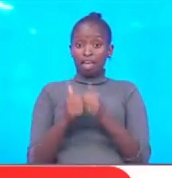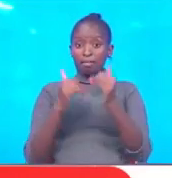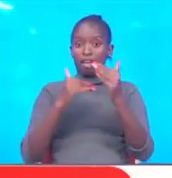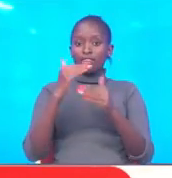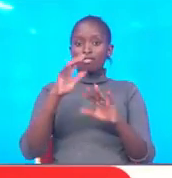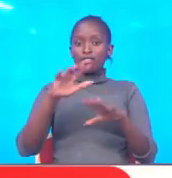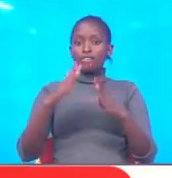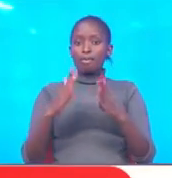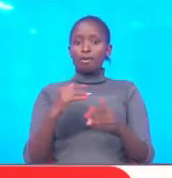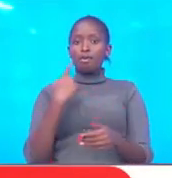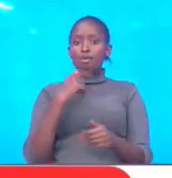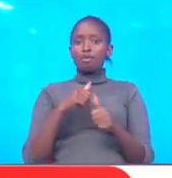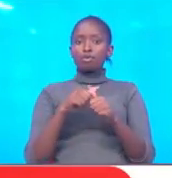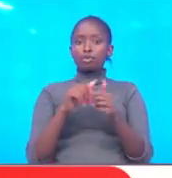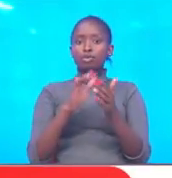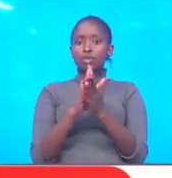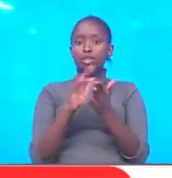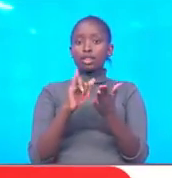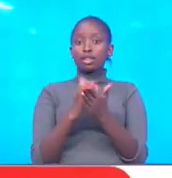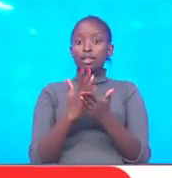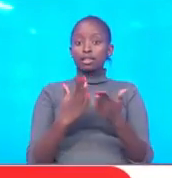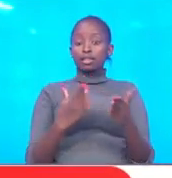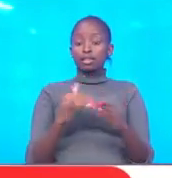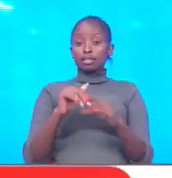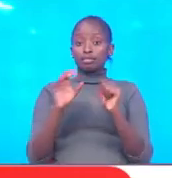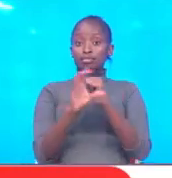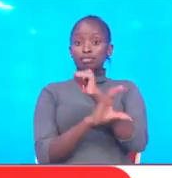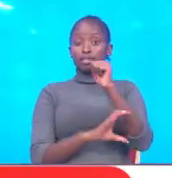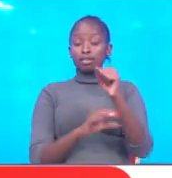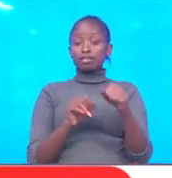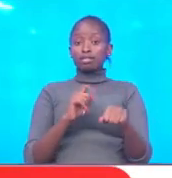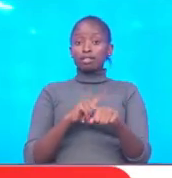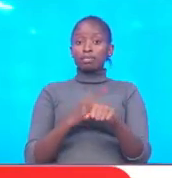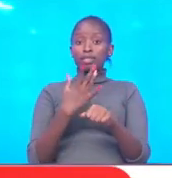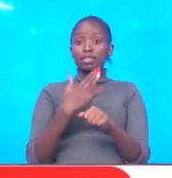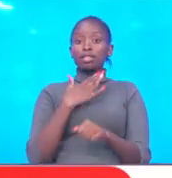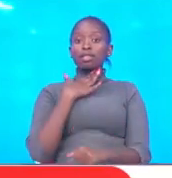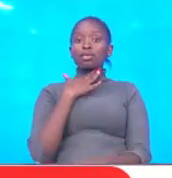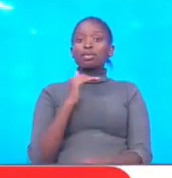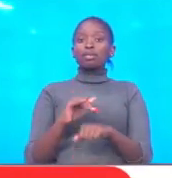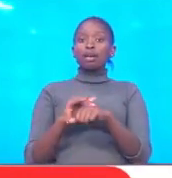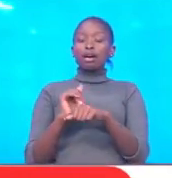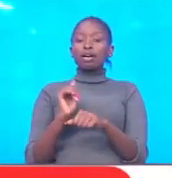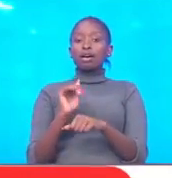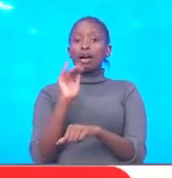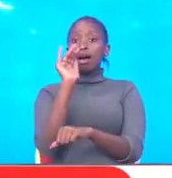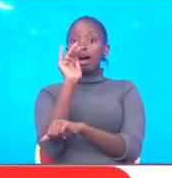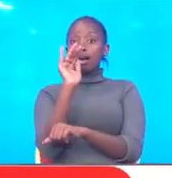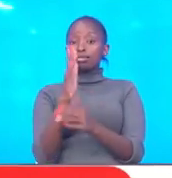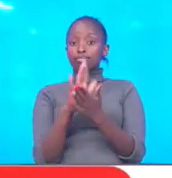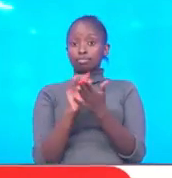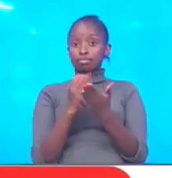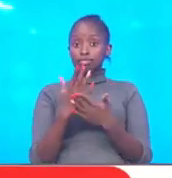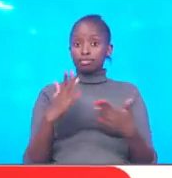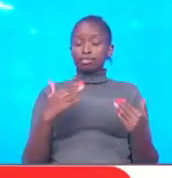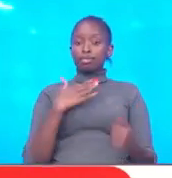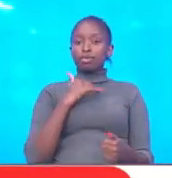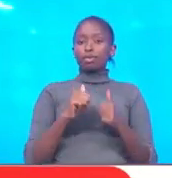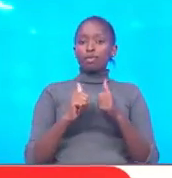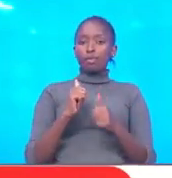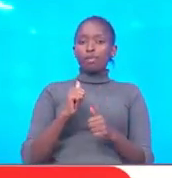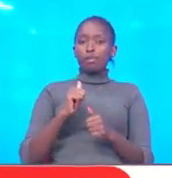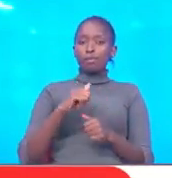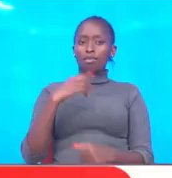wanaoendeleza kilimo hai nchini wakiomba serikali kufutilia mbali sheria inayowaadhibu mkulima